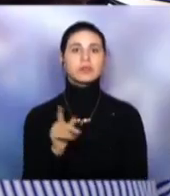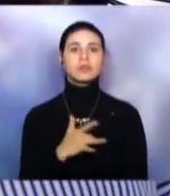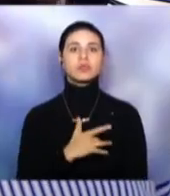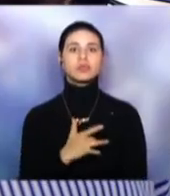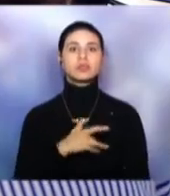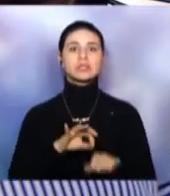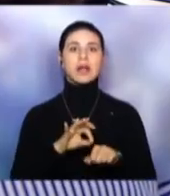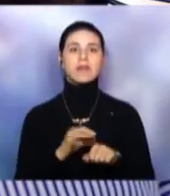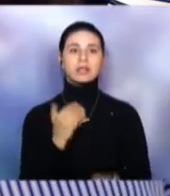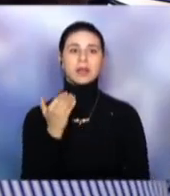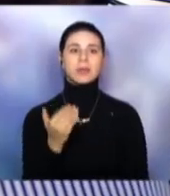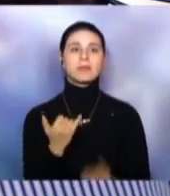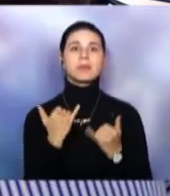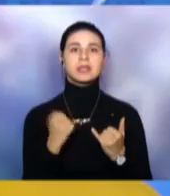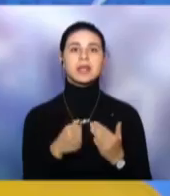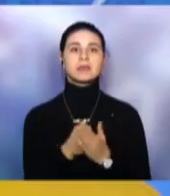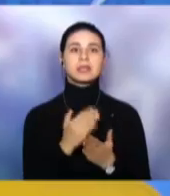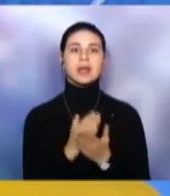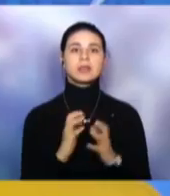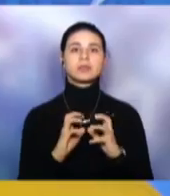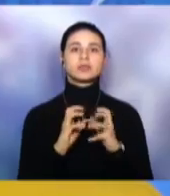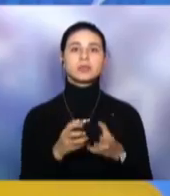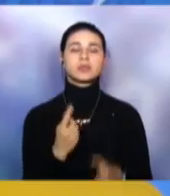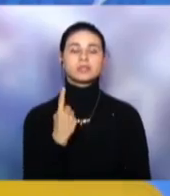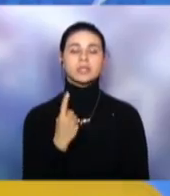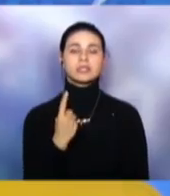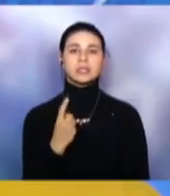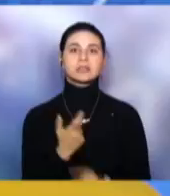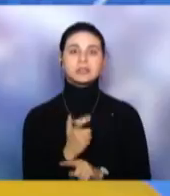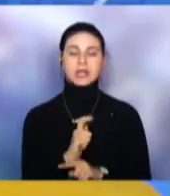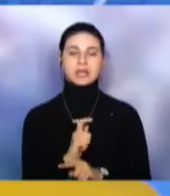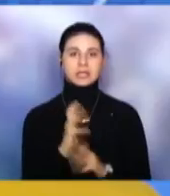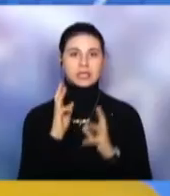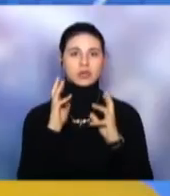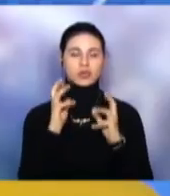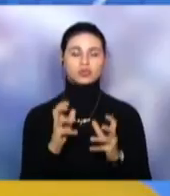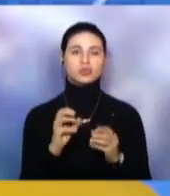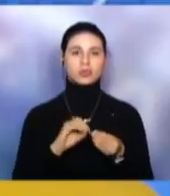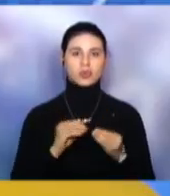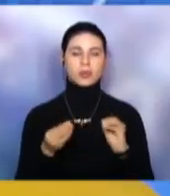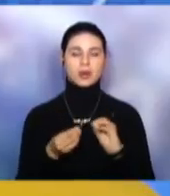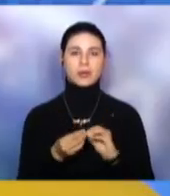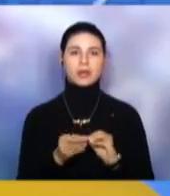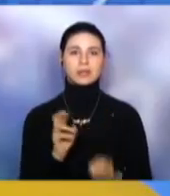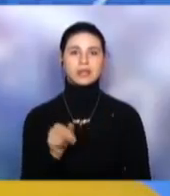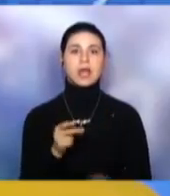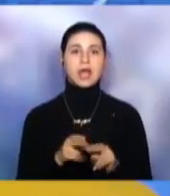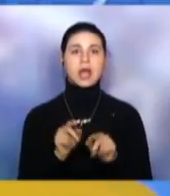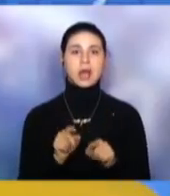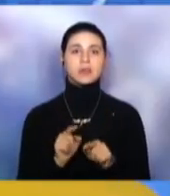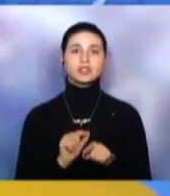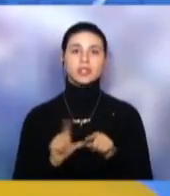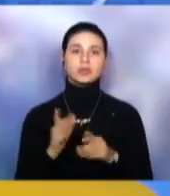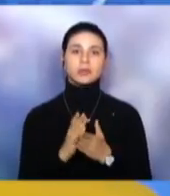გულ-სისხლძარღვთა დაავადებები დღემდე არის მსოფლიოსთვის ერთ-ერთი ძალიან სერიოზული გამოწვევა და ამაში